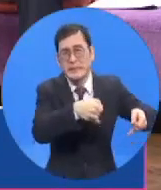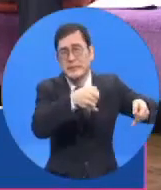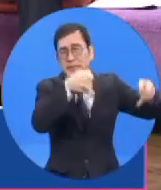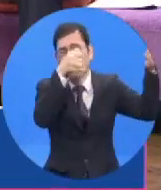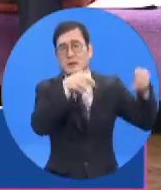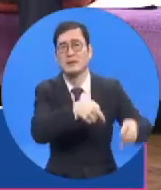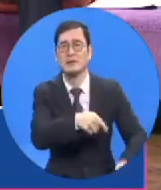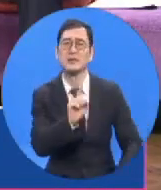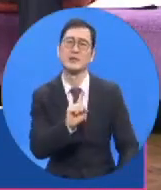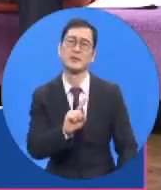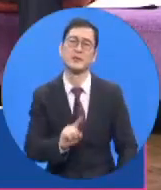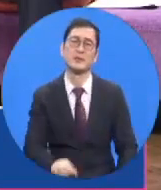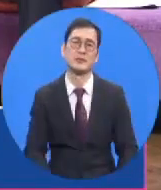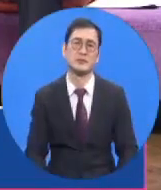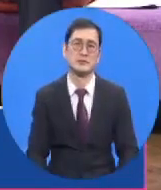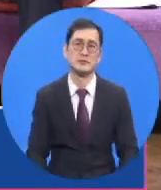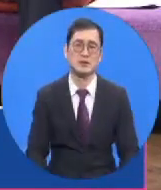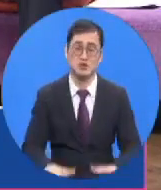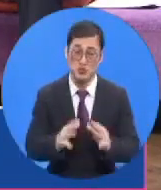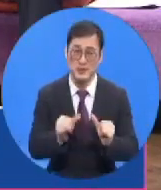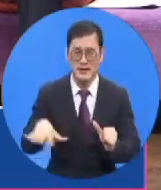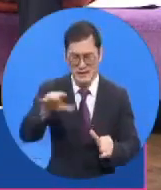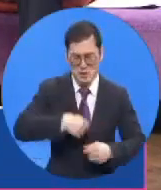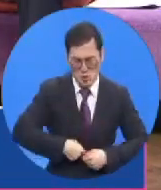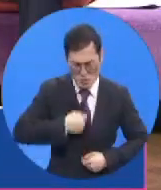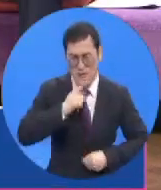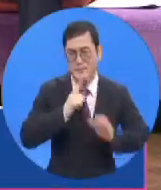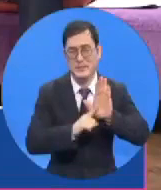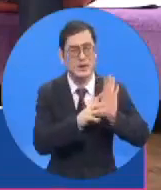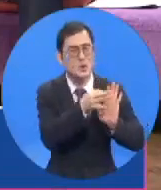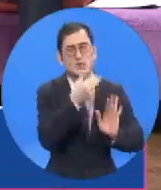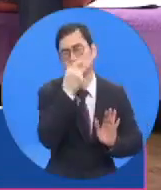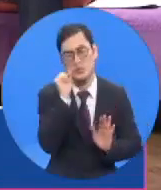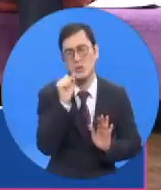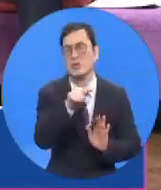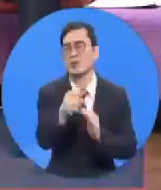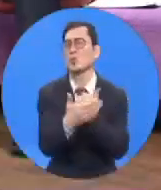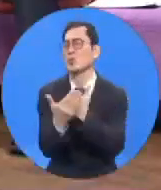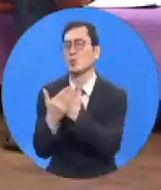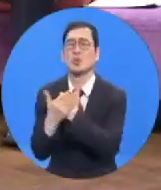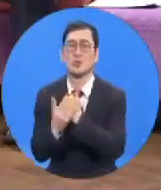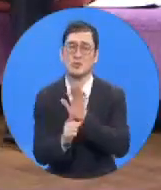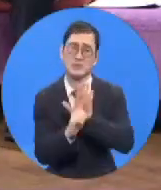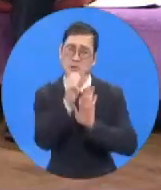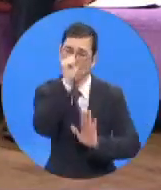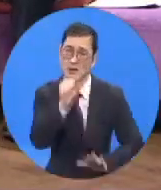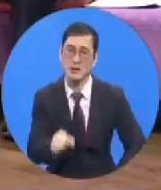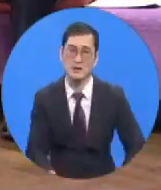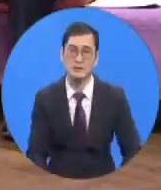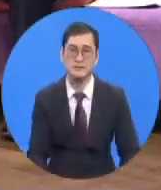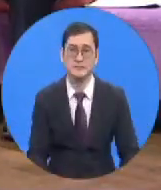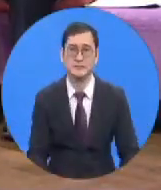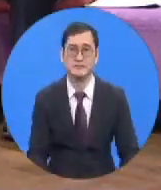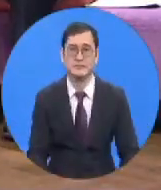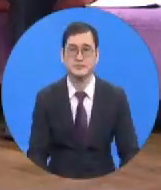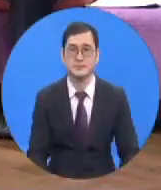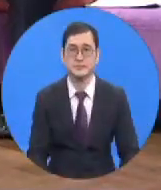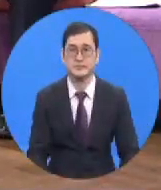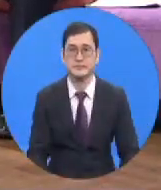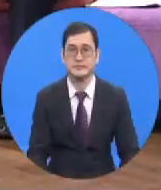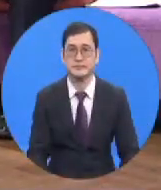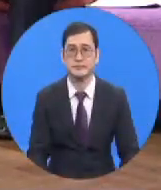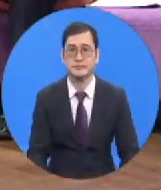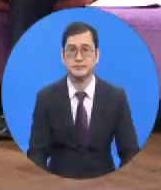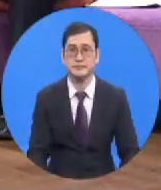국민들한테 이제 얘기하고 예. 하는 게 맞지 않나 싶은 생각이 듭니다. 네. 박수현 대변인께도 여쭤보지 않을 수 없는데 네, 네. 물론 이제